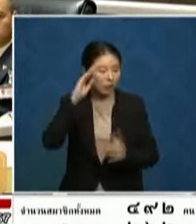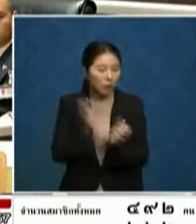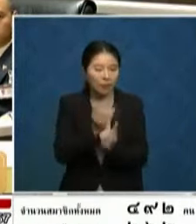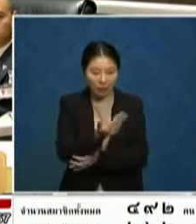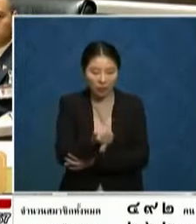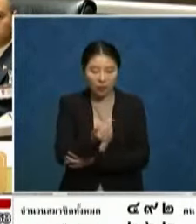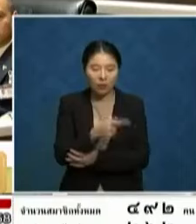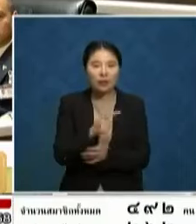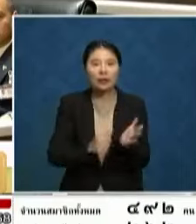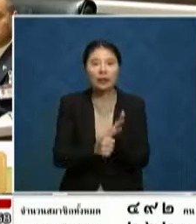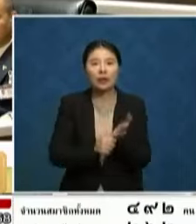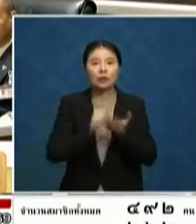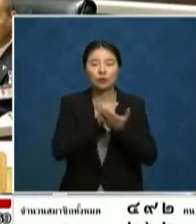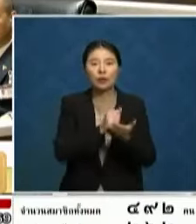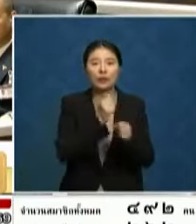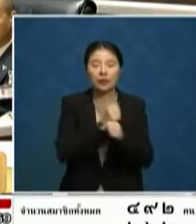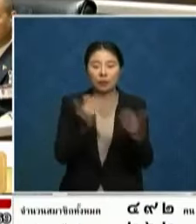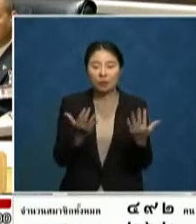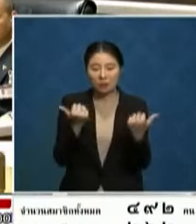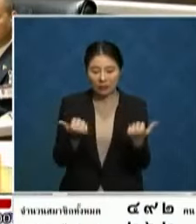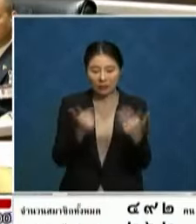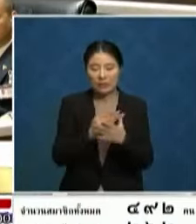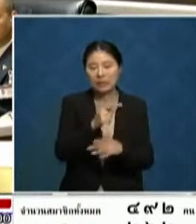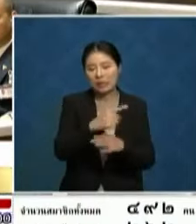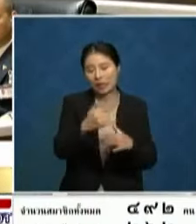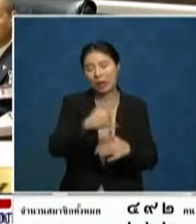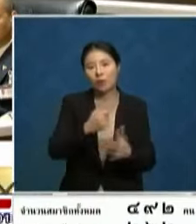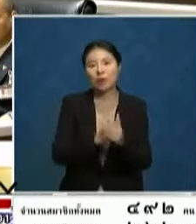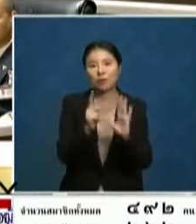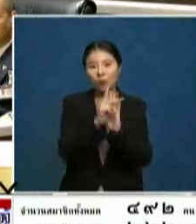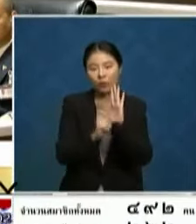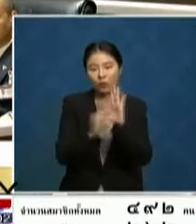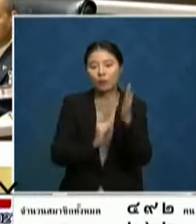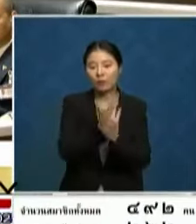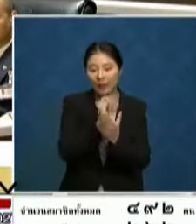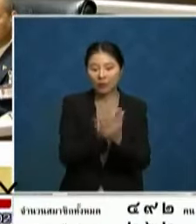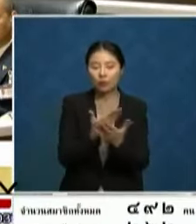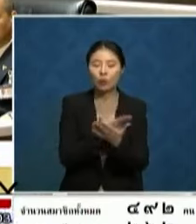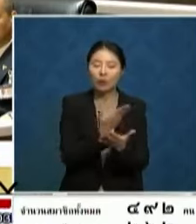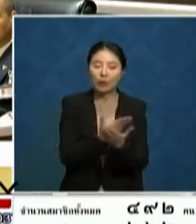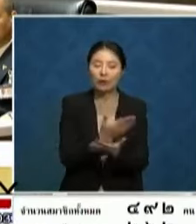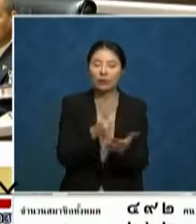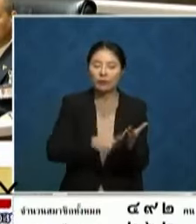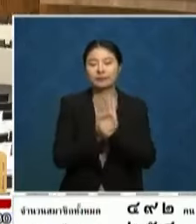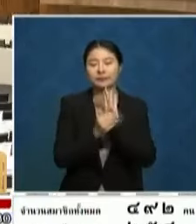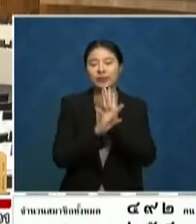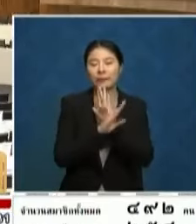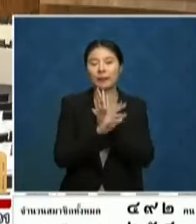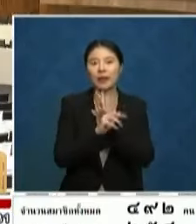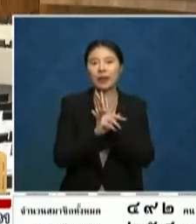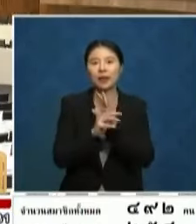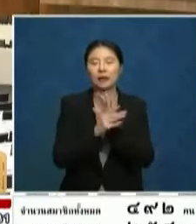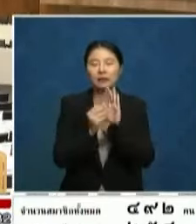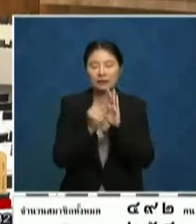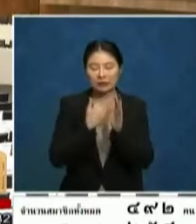มีแต่คนพม่าและคนพม่ามาขายของยึดครองตลาดนี้เลยเนี่ยทำไมทำได้นะเป็นแรงงานถูก